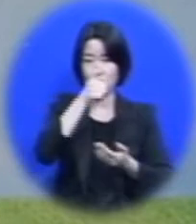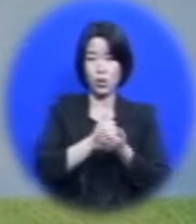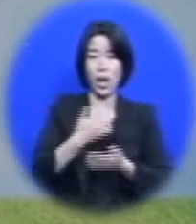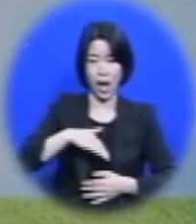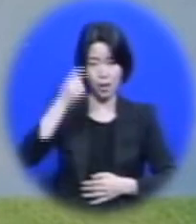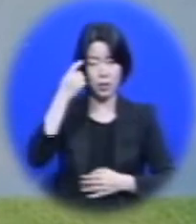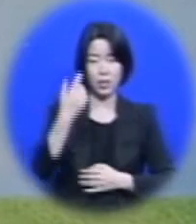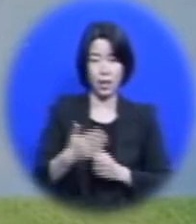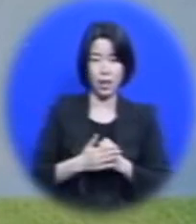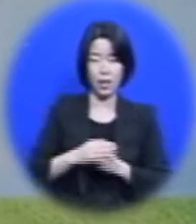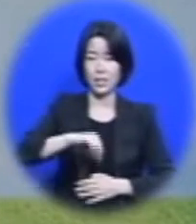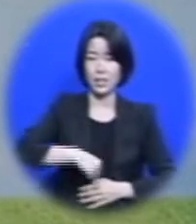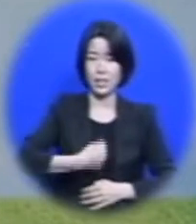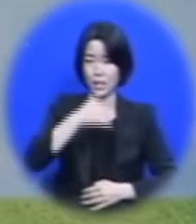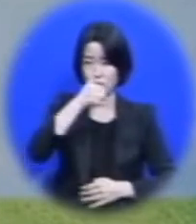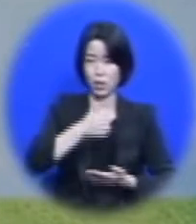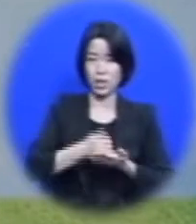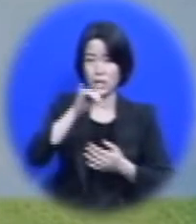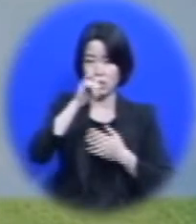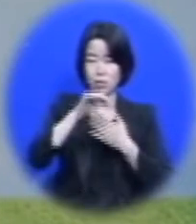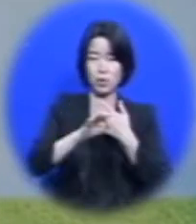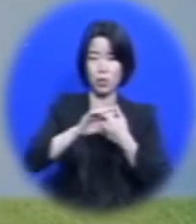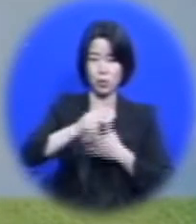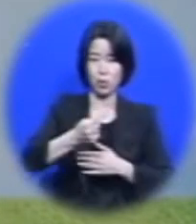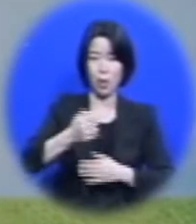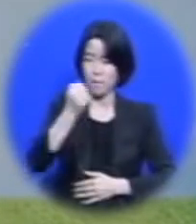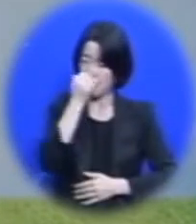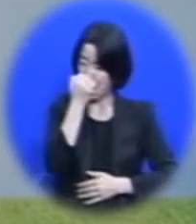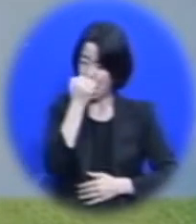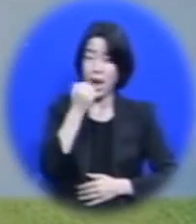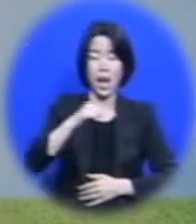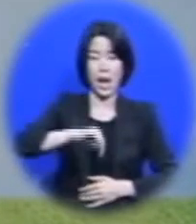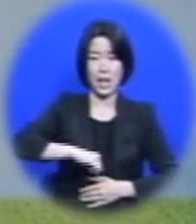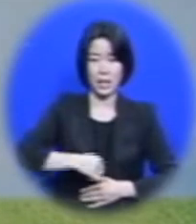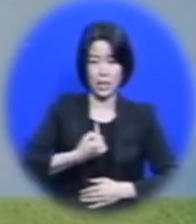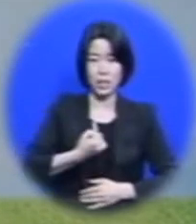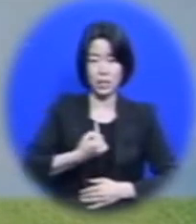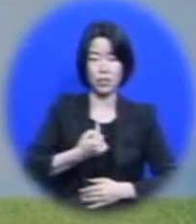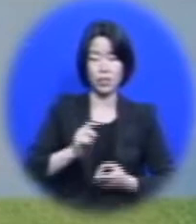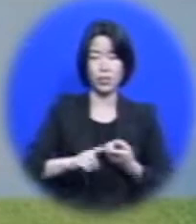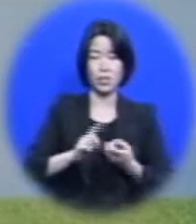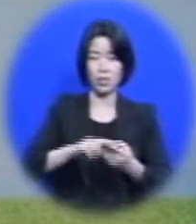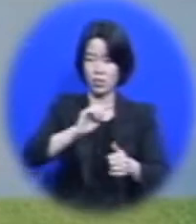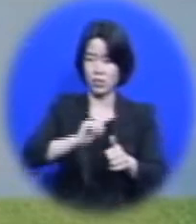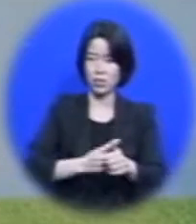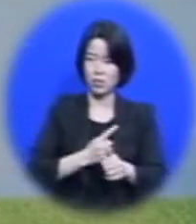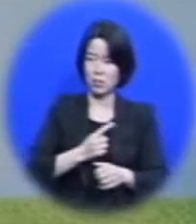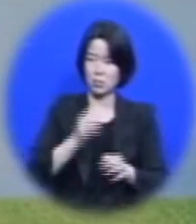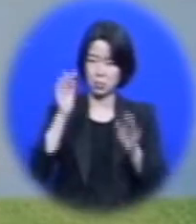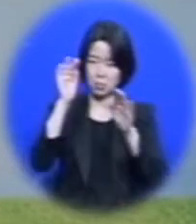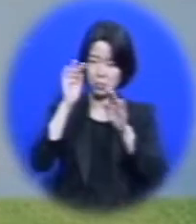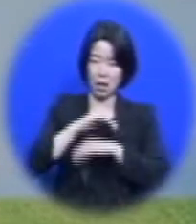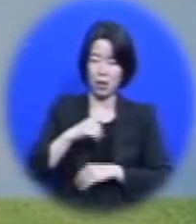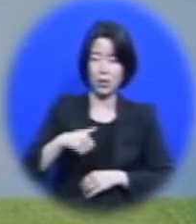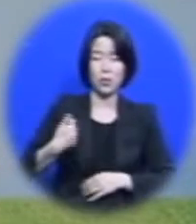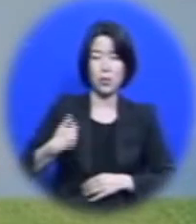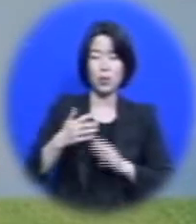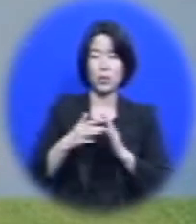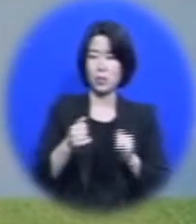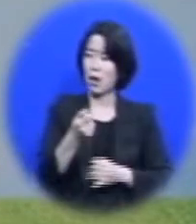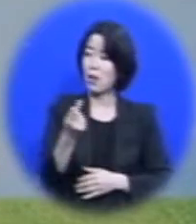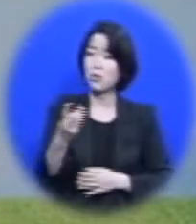죄를 짓고도 뻔뻔하게 자기가 그런 죄를 지은 자인 걸 스스로가 까맣게 모르는 사람을 한두